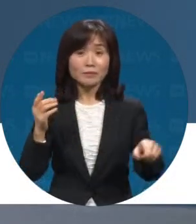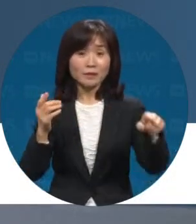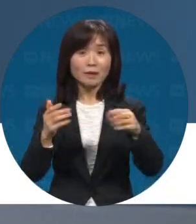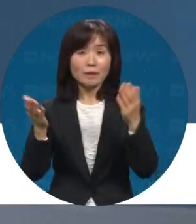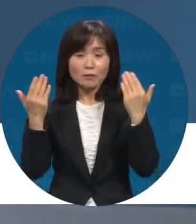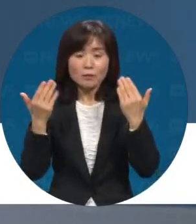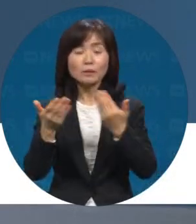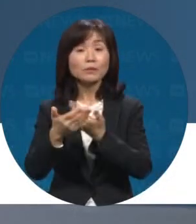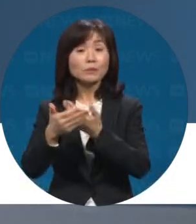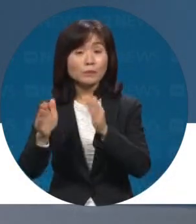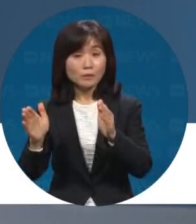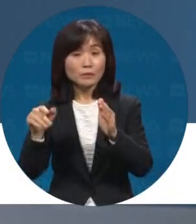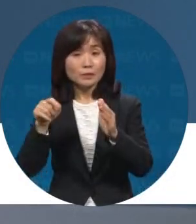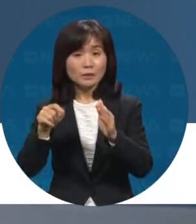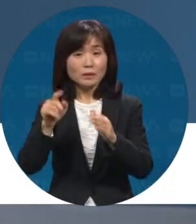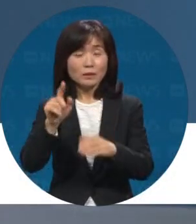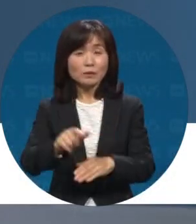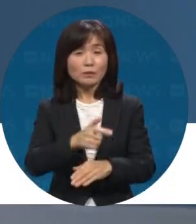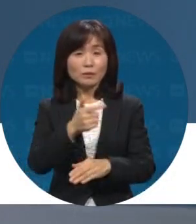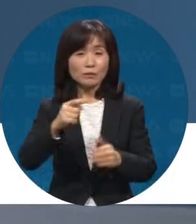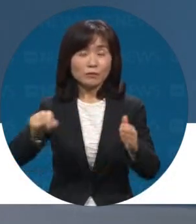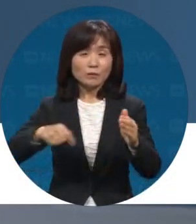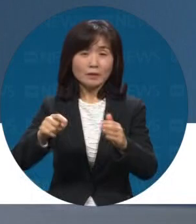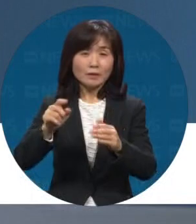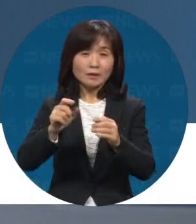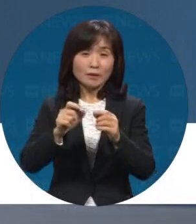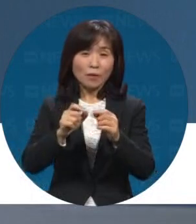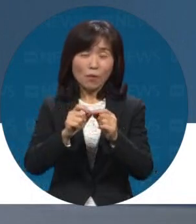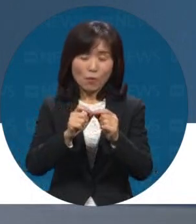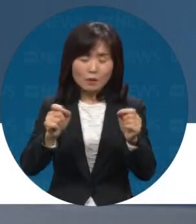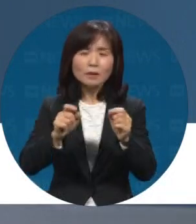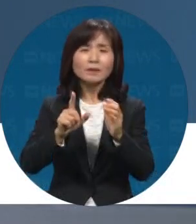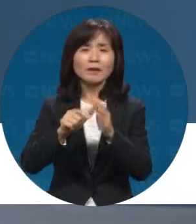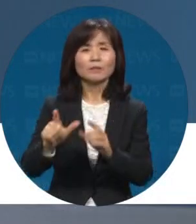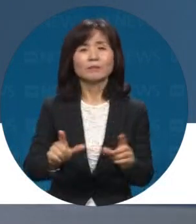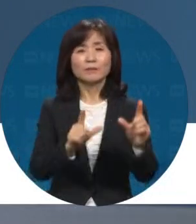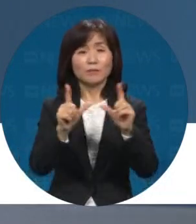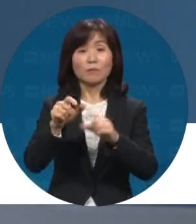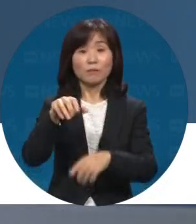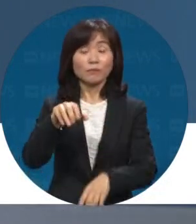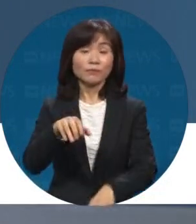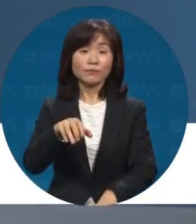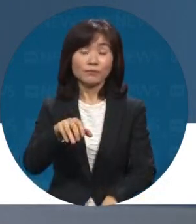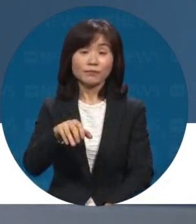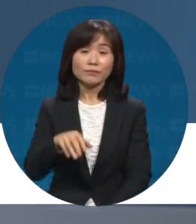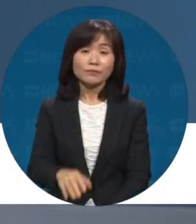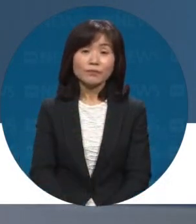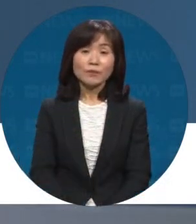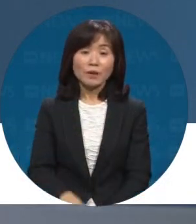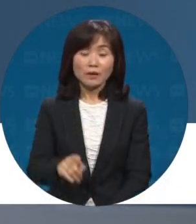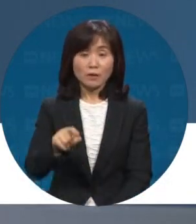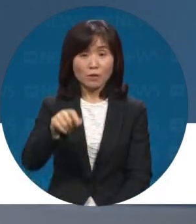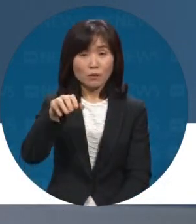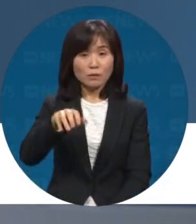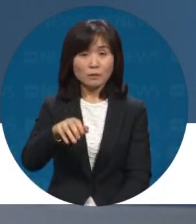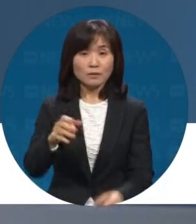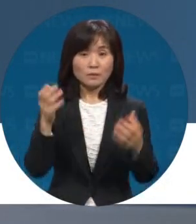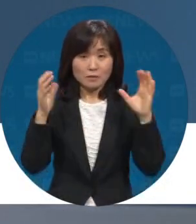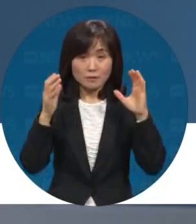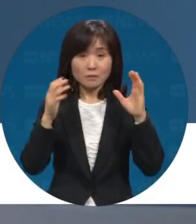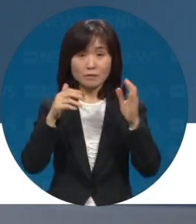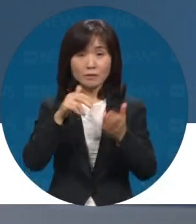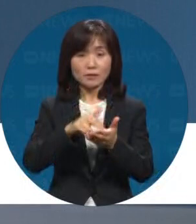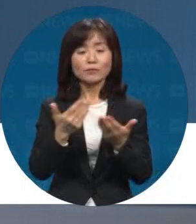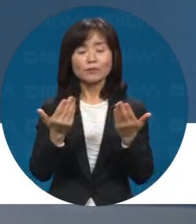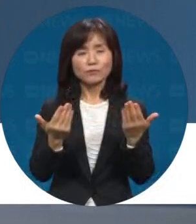또 교실은 하루 중에 가장 오래 머물러 있는 공간일 거라는 생각이 들어요이 공간은 아이들에게는